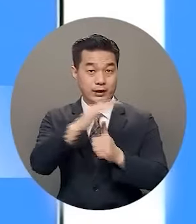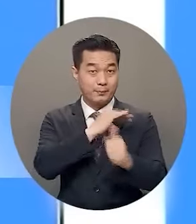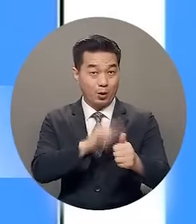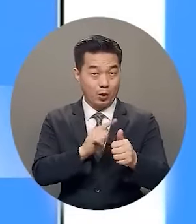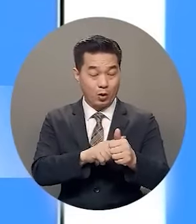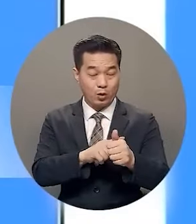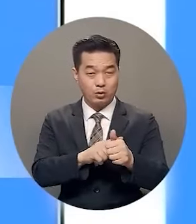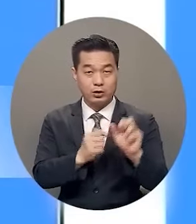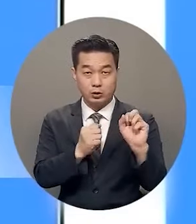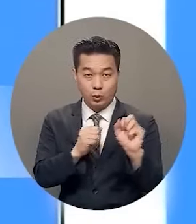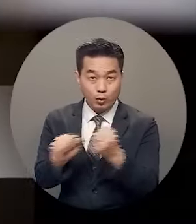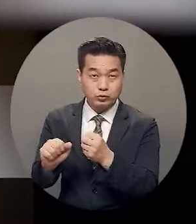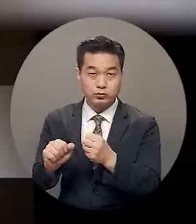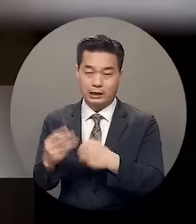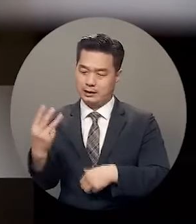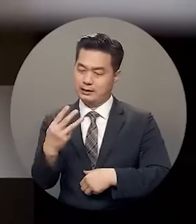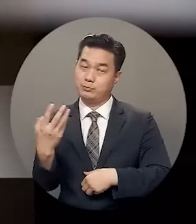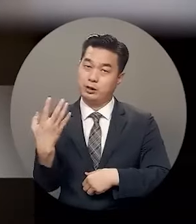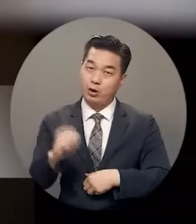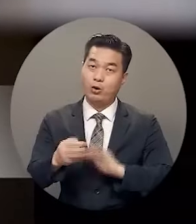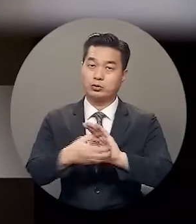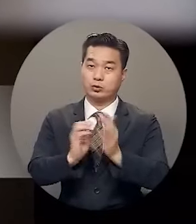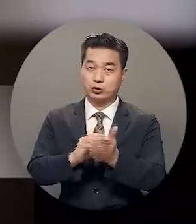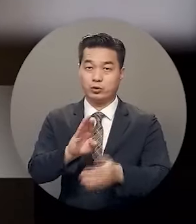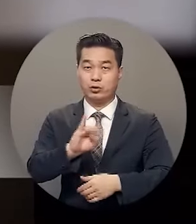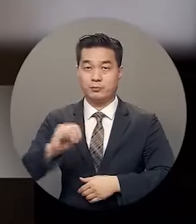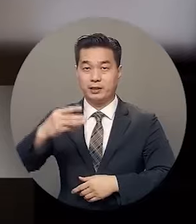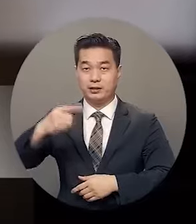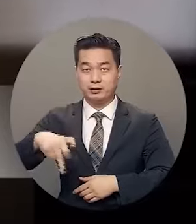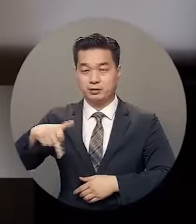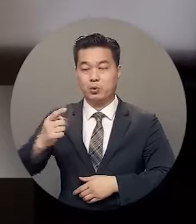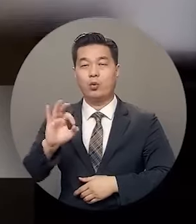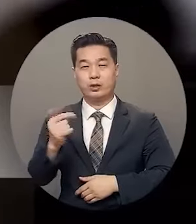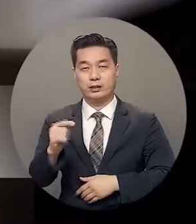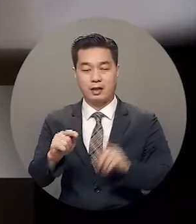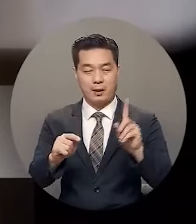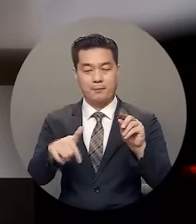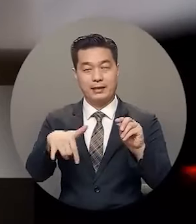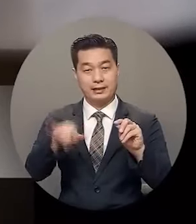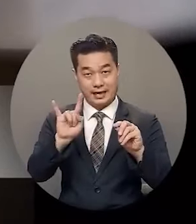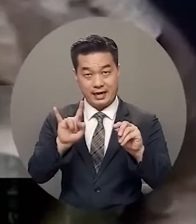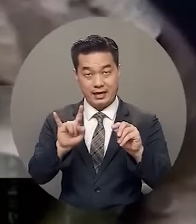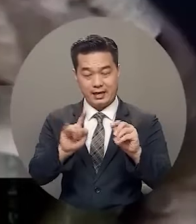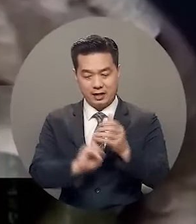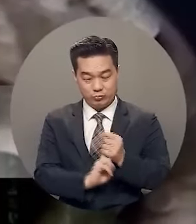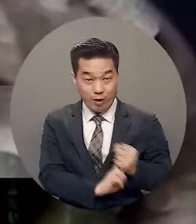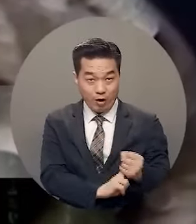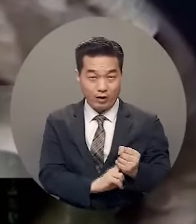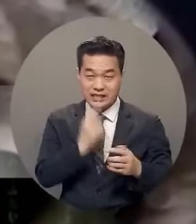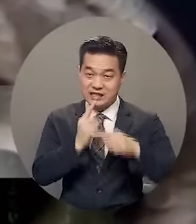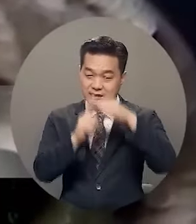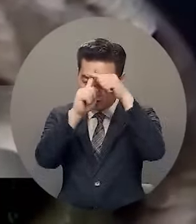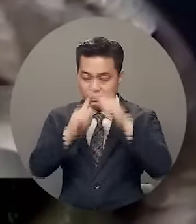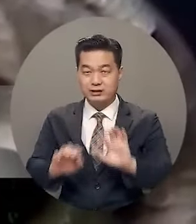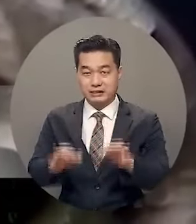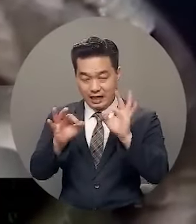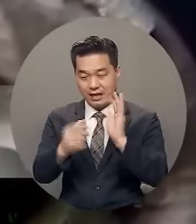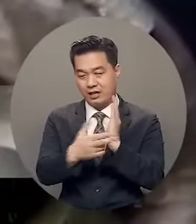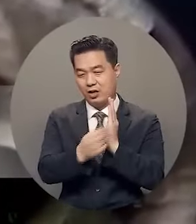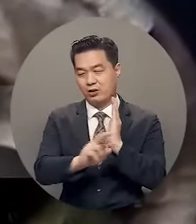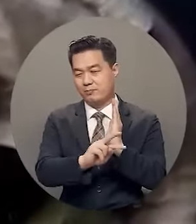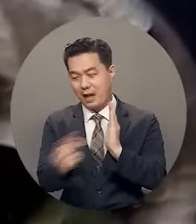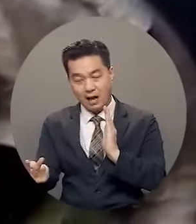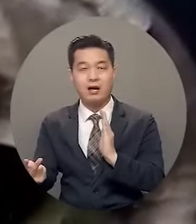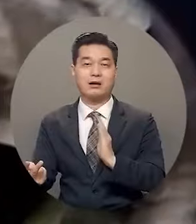도주를 전후해 시가 약 3천억 원에 달하는 비트코인 만 개를 빼돌렸고 이를 스위스 은행을 통해 현금으로 바꿔온